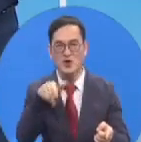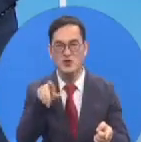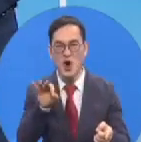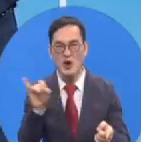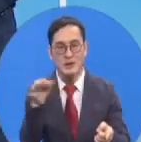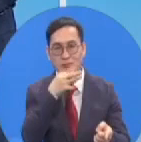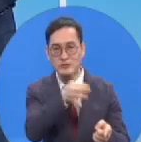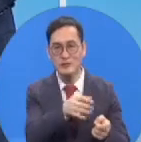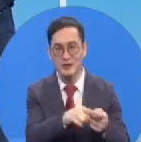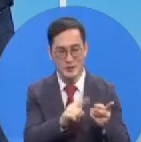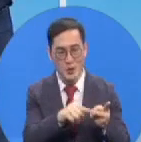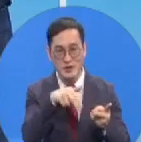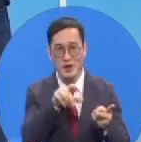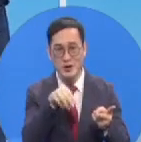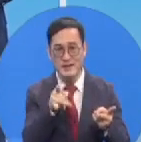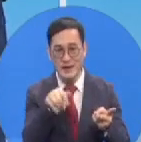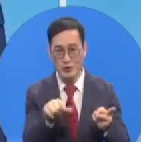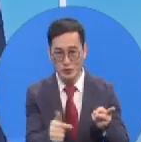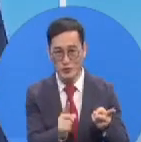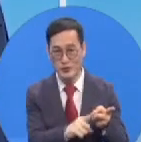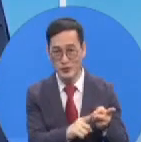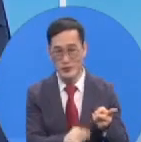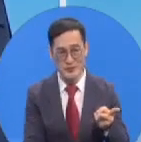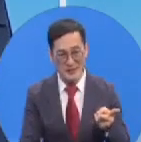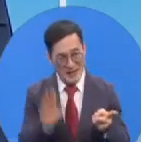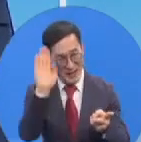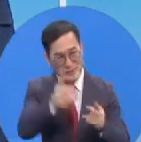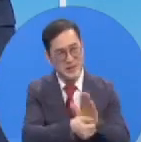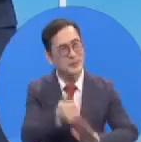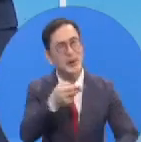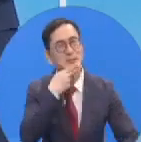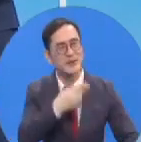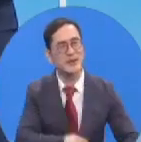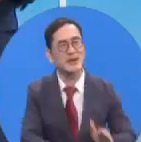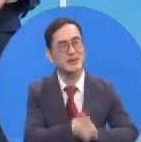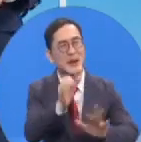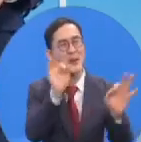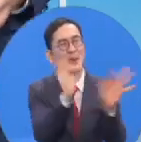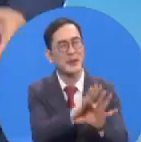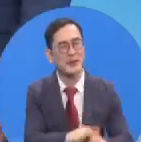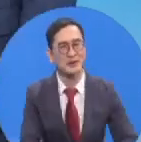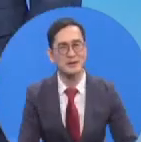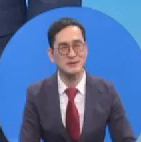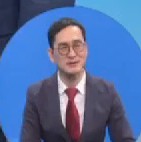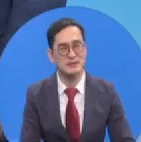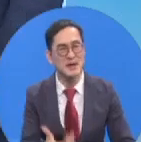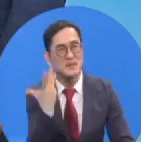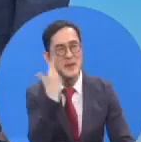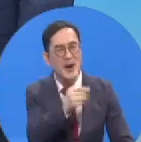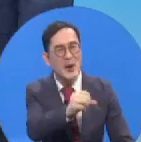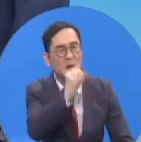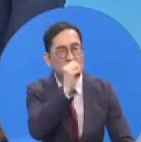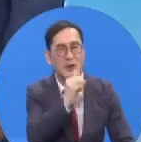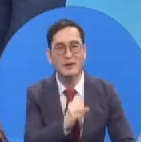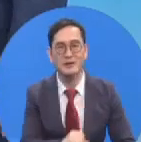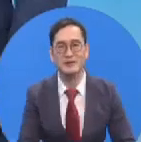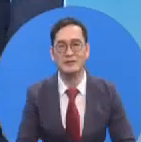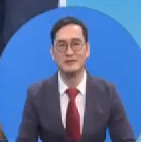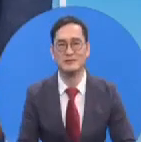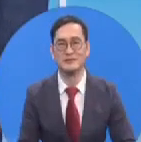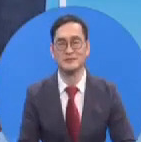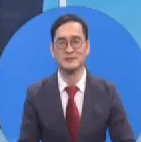비판했고요. 정세균 전 총리를 향해서도 가망이 없다, 인간적인 매력이 없다라면서 아주 혹평을